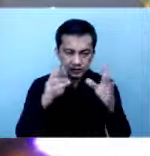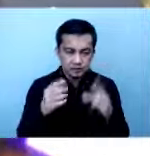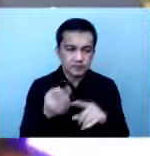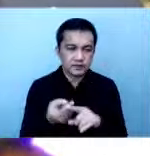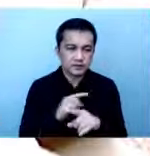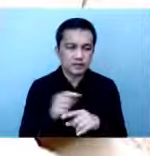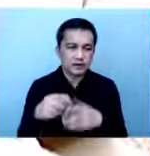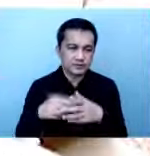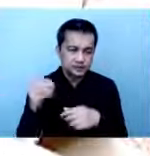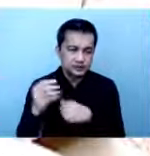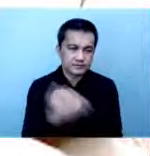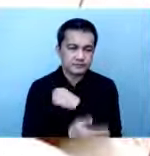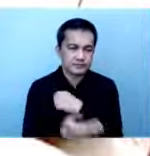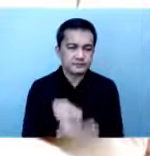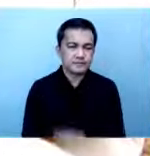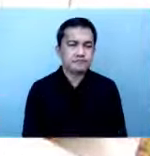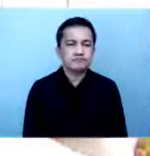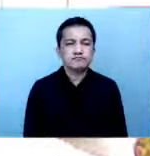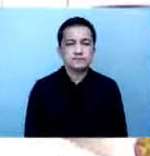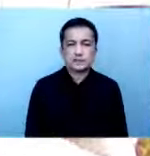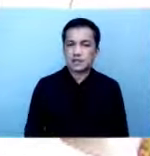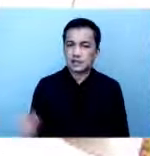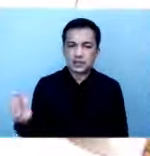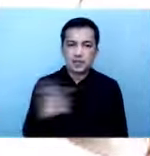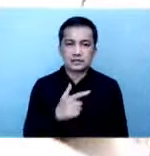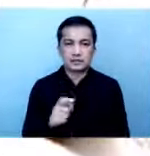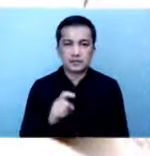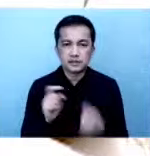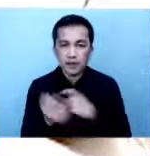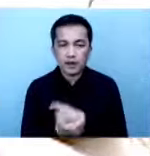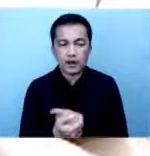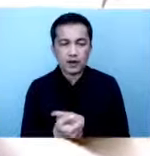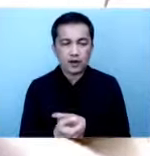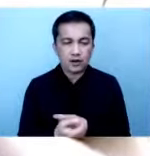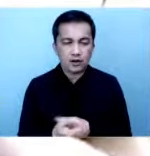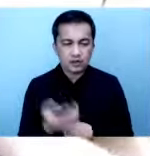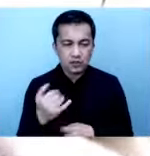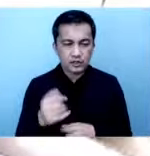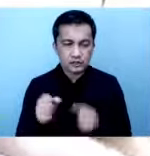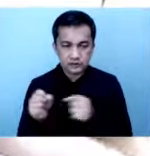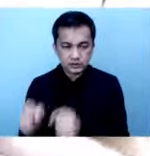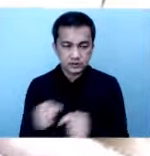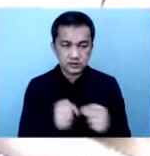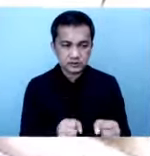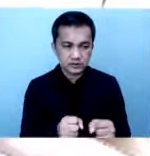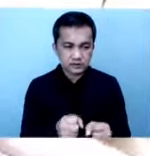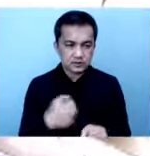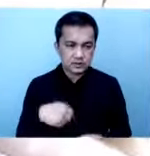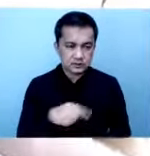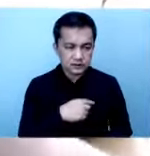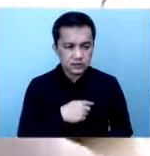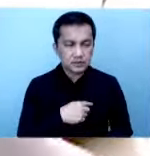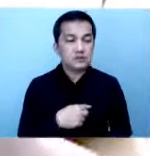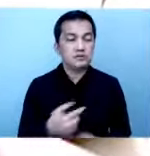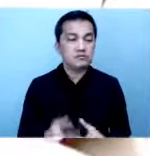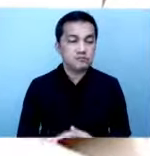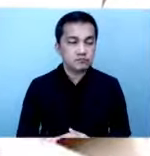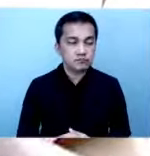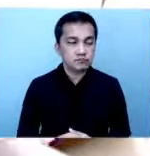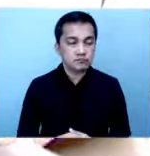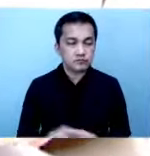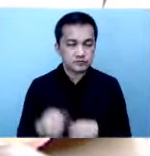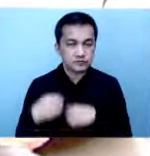ng bansa. Lahat may iba. Kasi ang strategy natin magmula noon